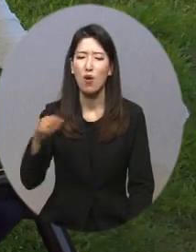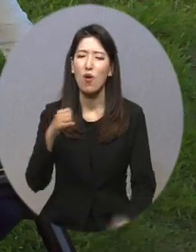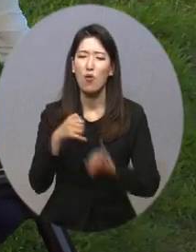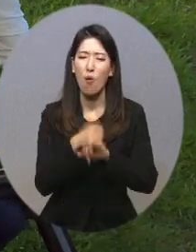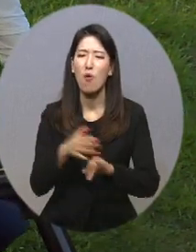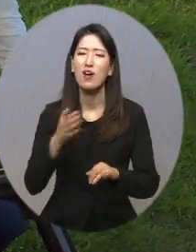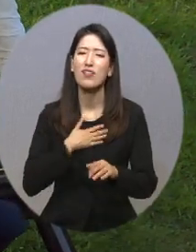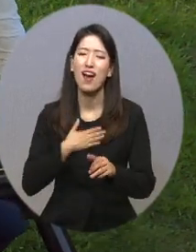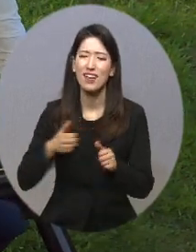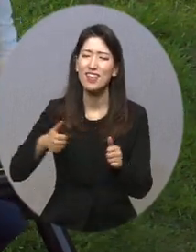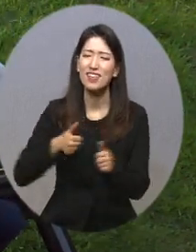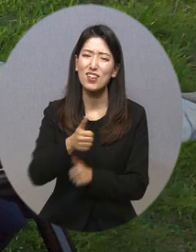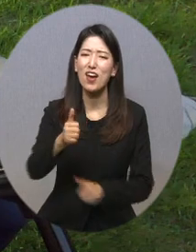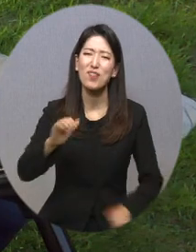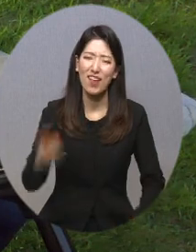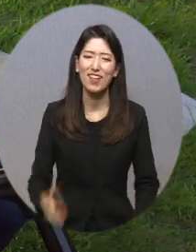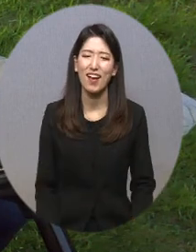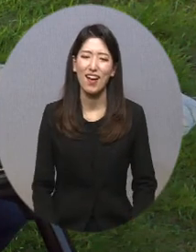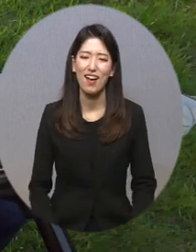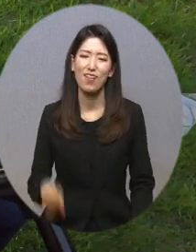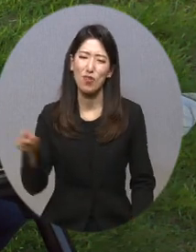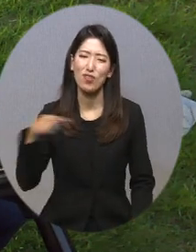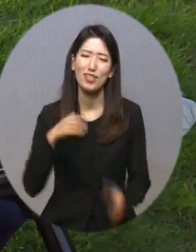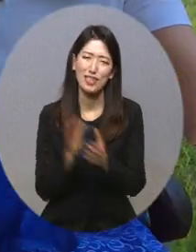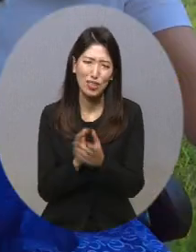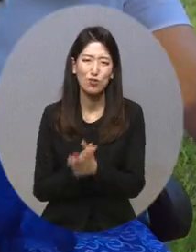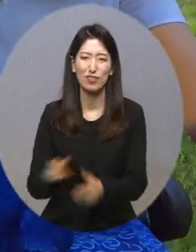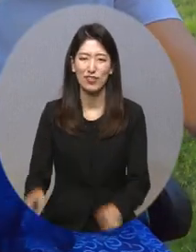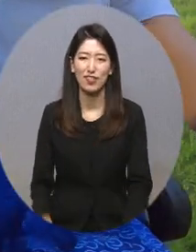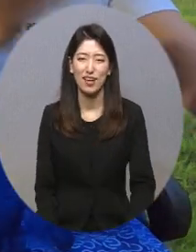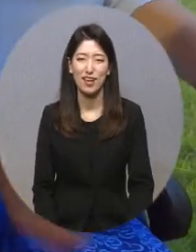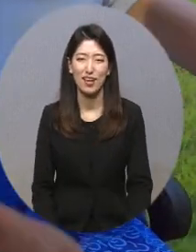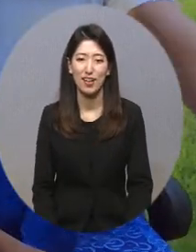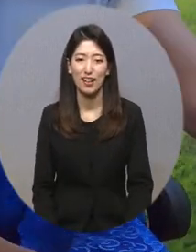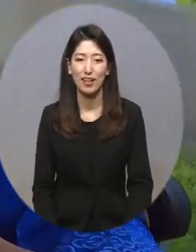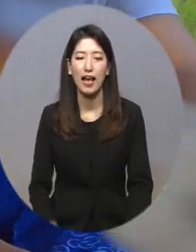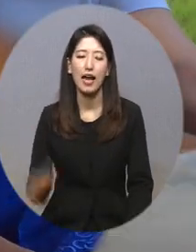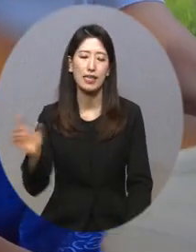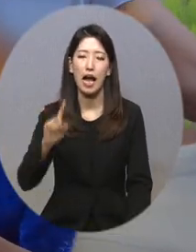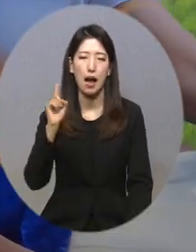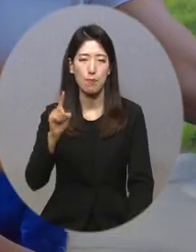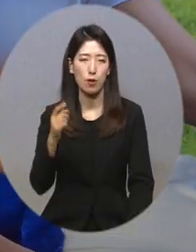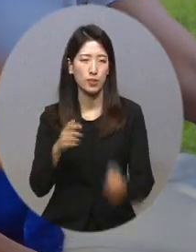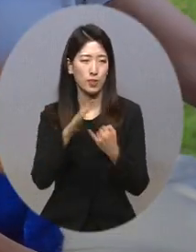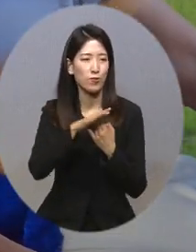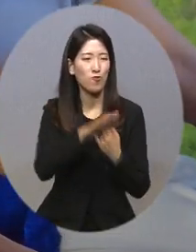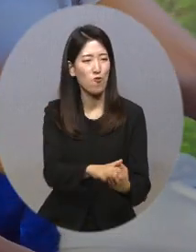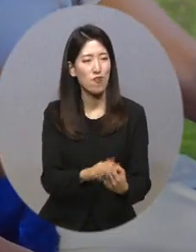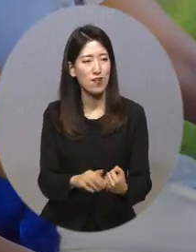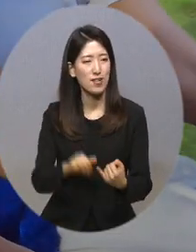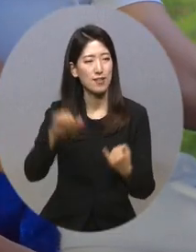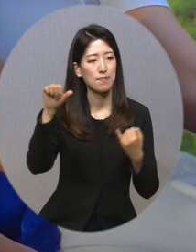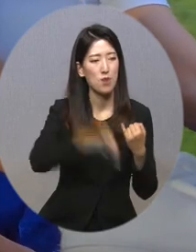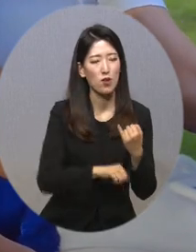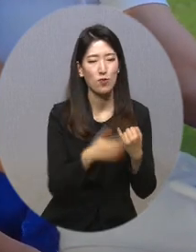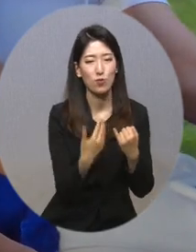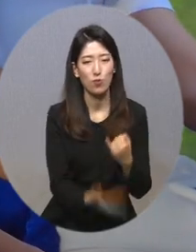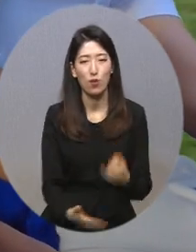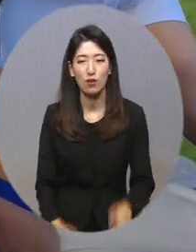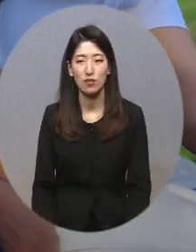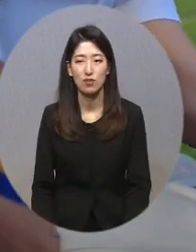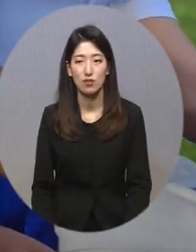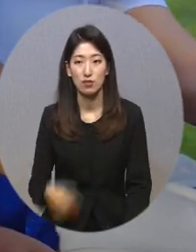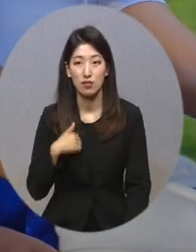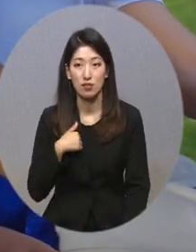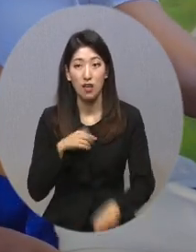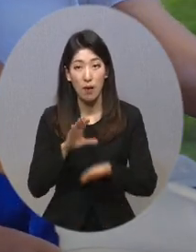유튜브 나와서 나를 이겨야 되겠니? 진짜? 아, 진짜. 아, 한번 누가 눌러줘야지. 아, 진짜. 이때까지 이기는 거 한 번도 못 봤어. 아, 이때까지 이